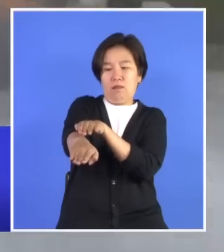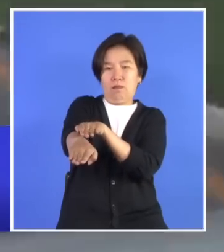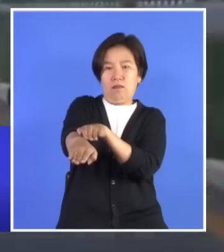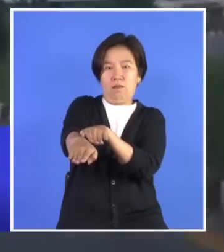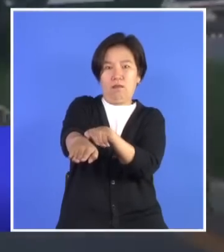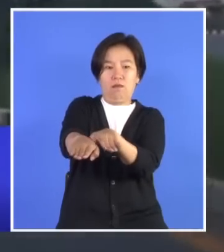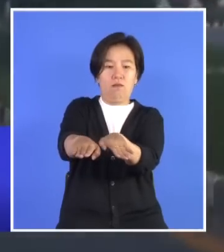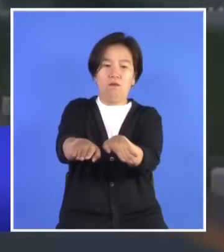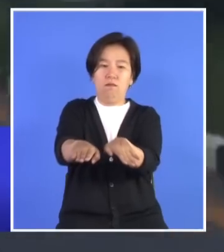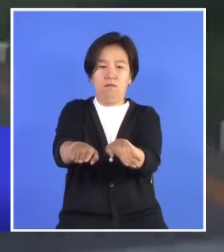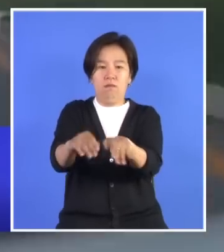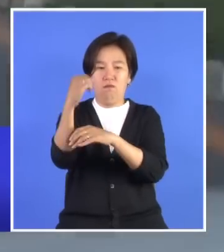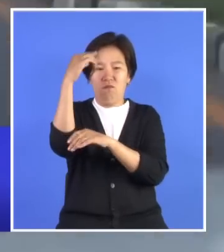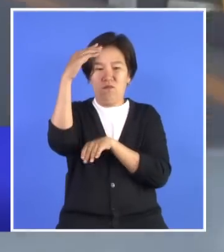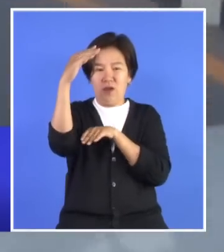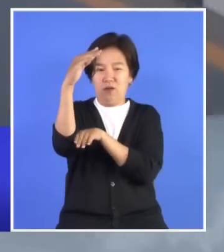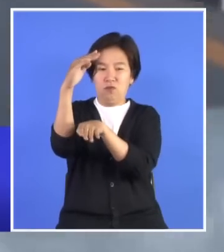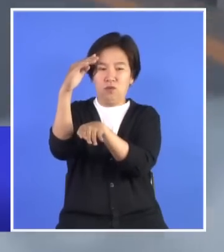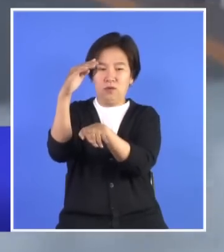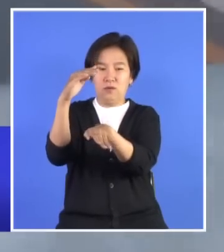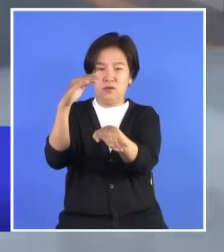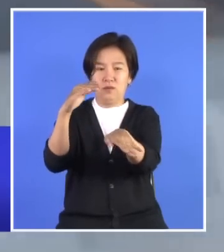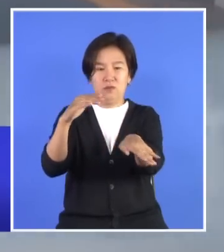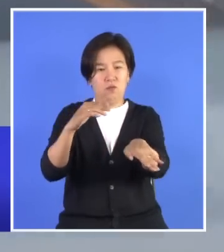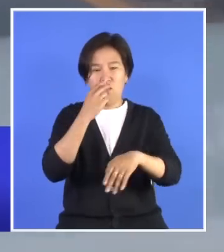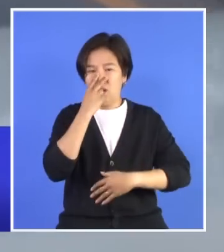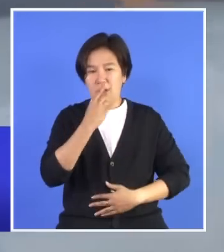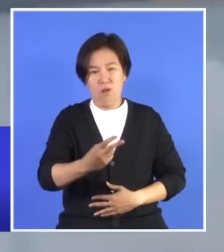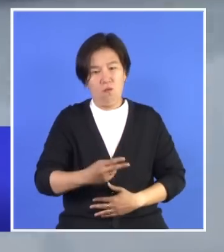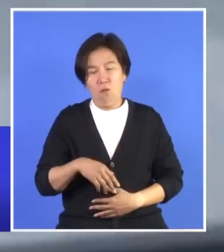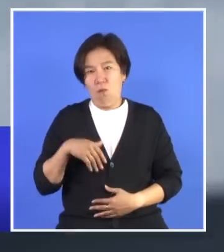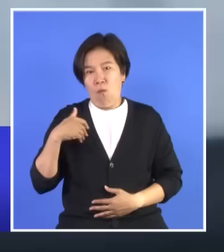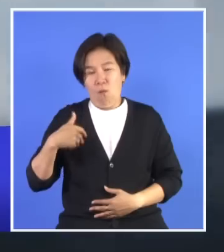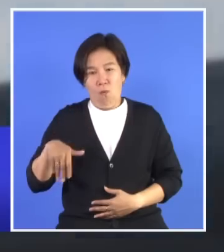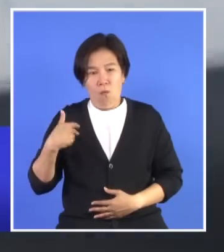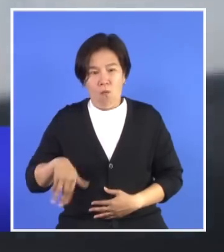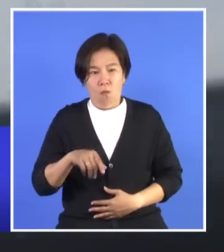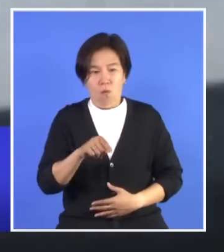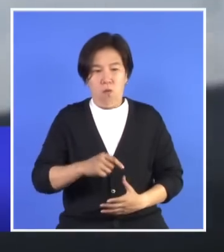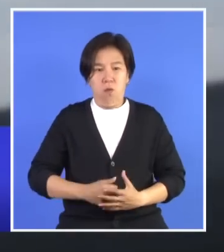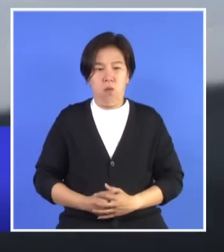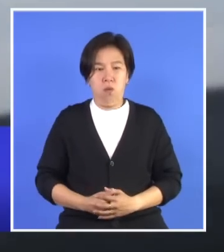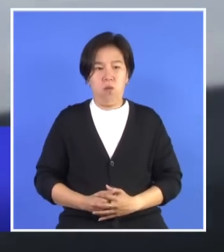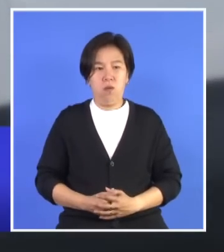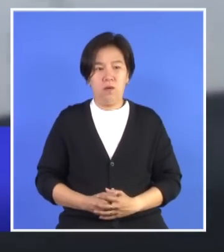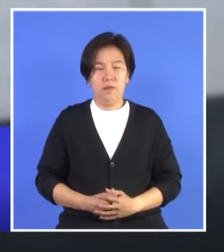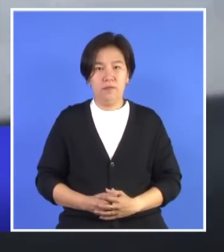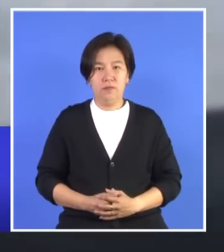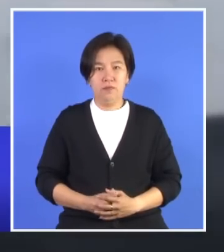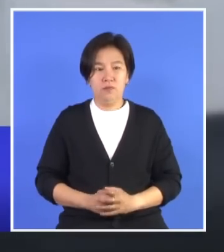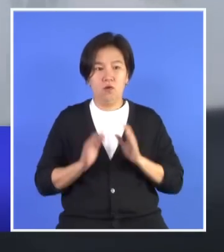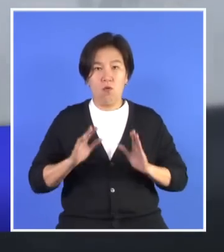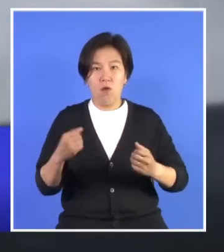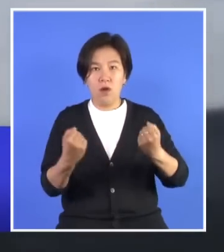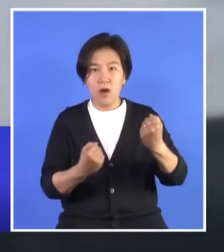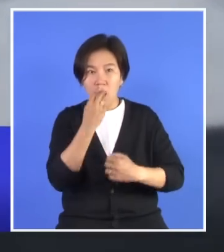นี่ยนะไปชนเสาไฟด้วยเนี่ยแบบเนี้ยโอ้ยน่ากลัว ดู โอ ้ โห ค ่ ะ นะถ้าคนขับเนี่ยเห็นข่าวนี้